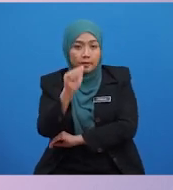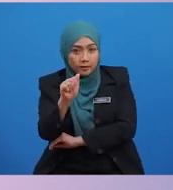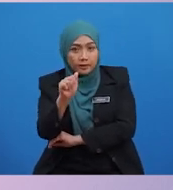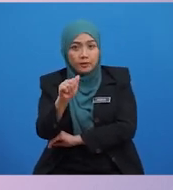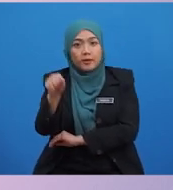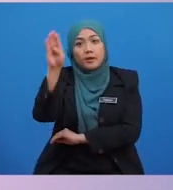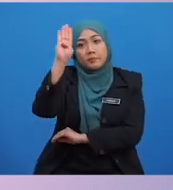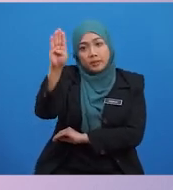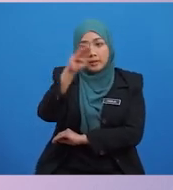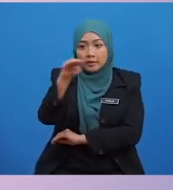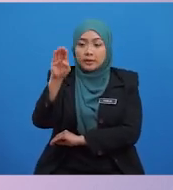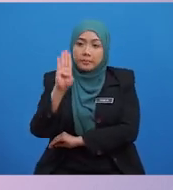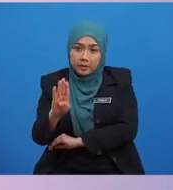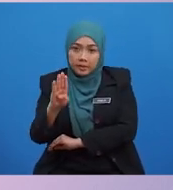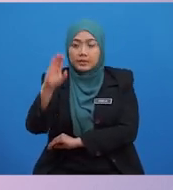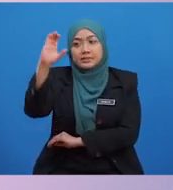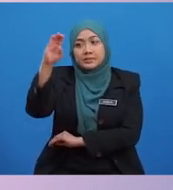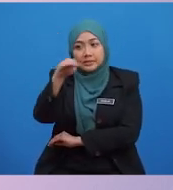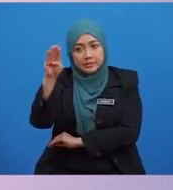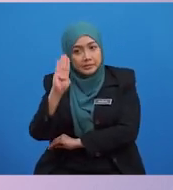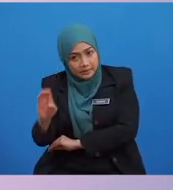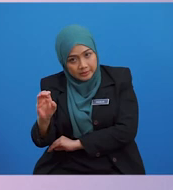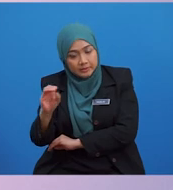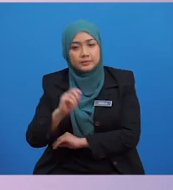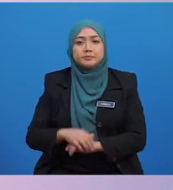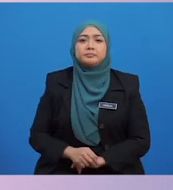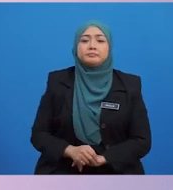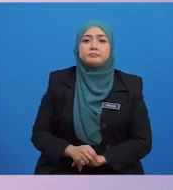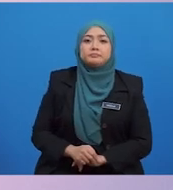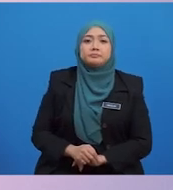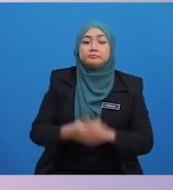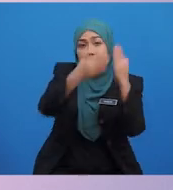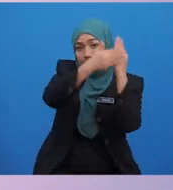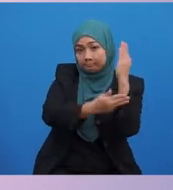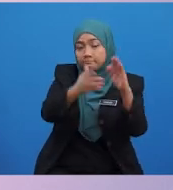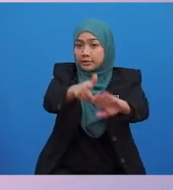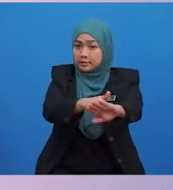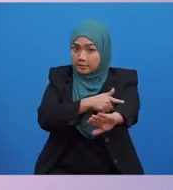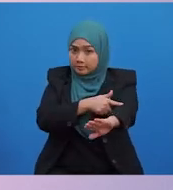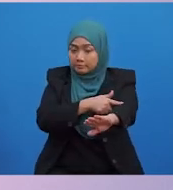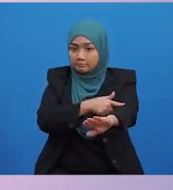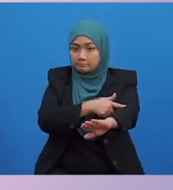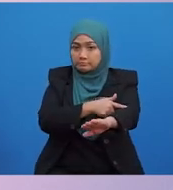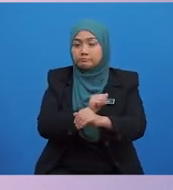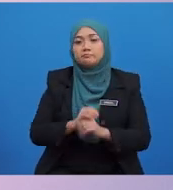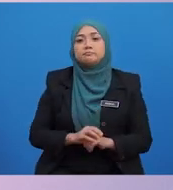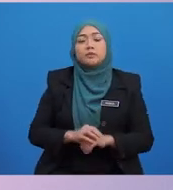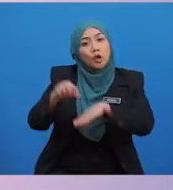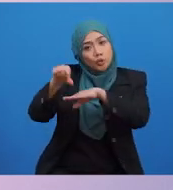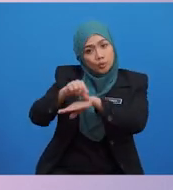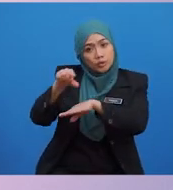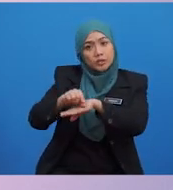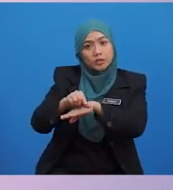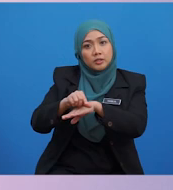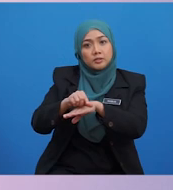jika panjang sisi yang diminta kita akan menggunakan bentuk yang pertama jika